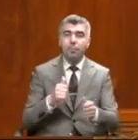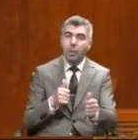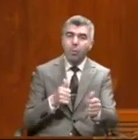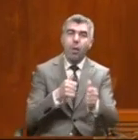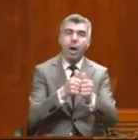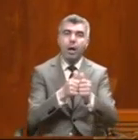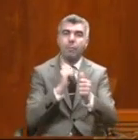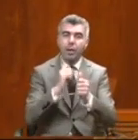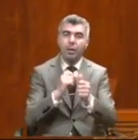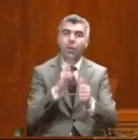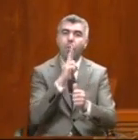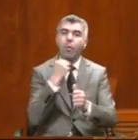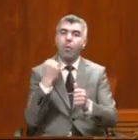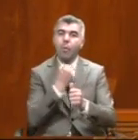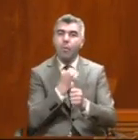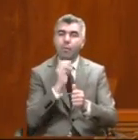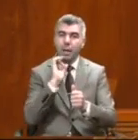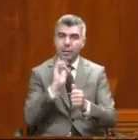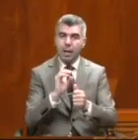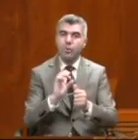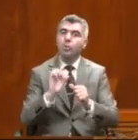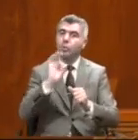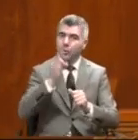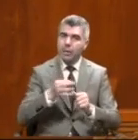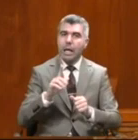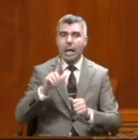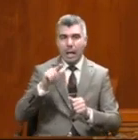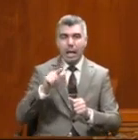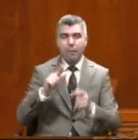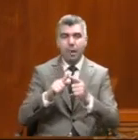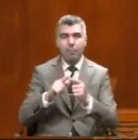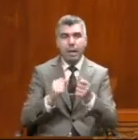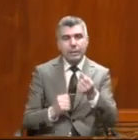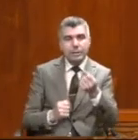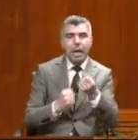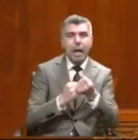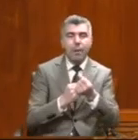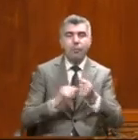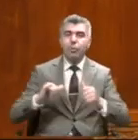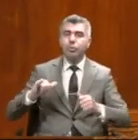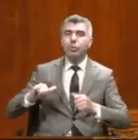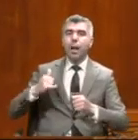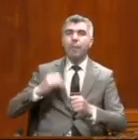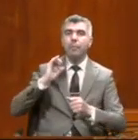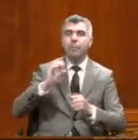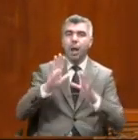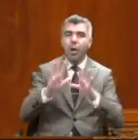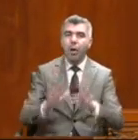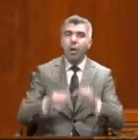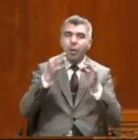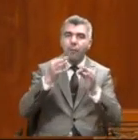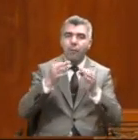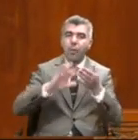ديال الحكومه ديال سيدنا كاينه باش تعم هذا الشباب وباش تبين لكل المغاربه